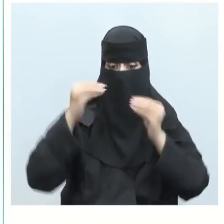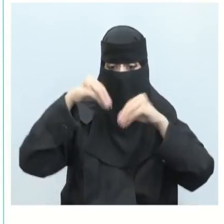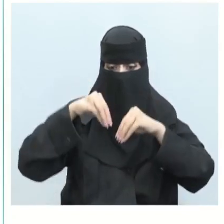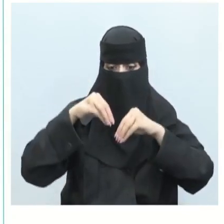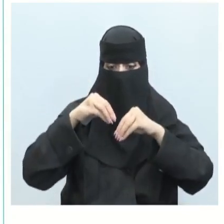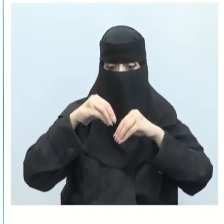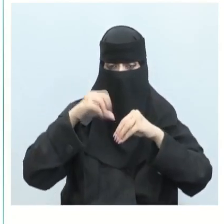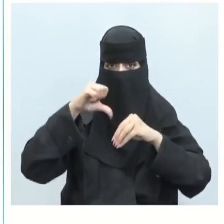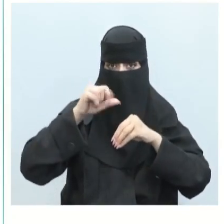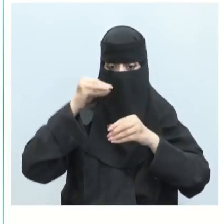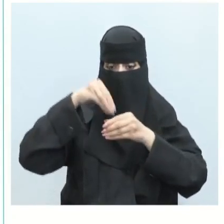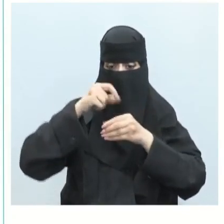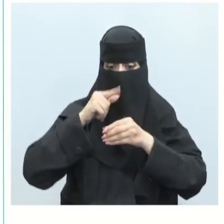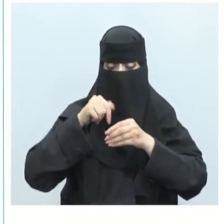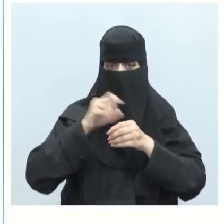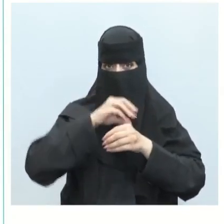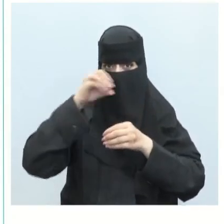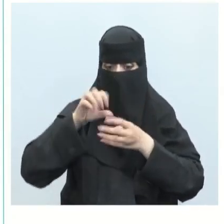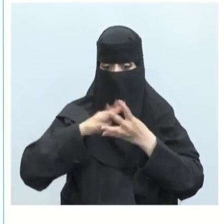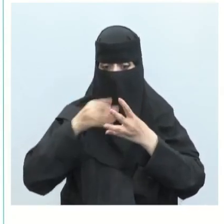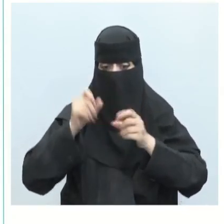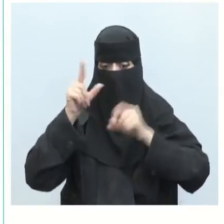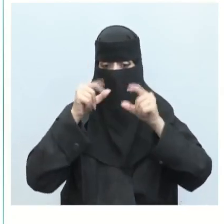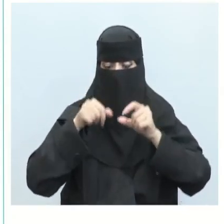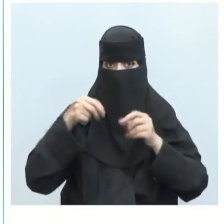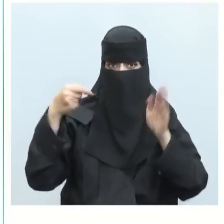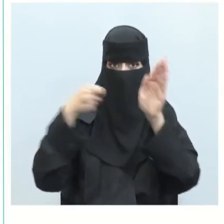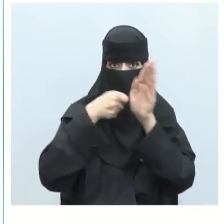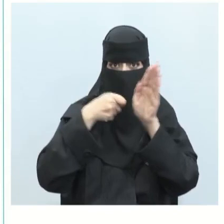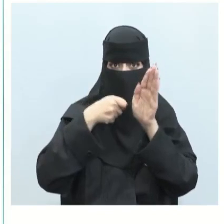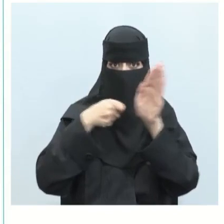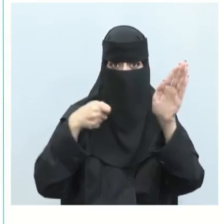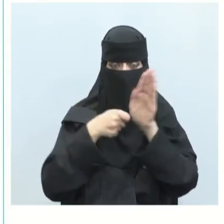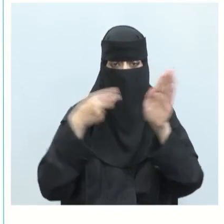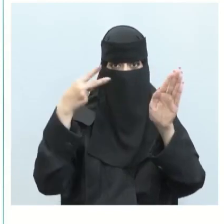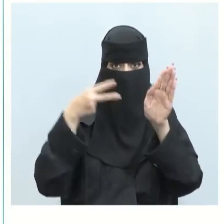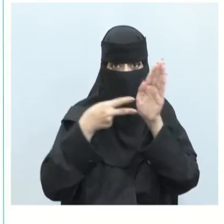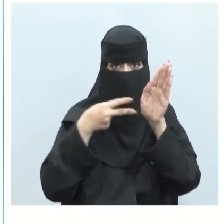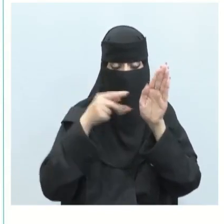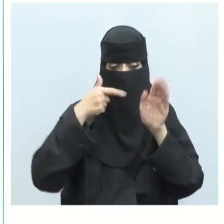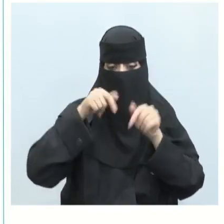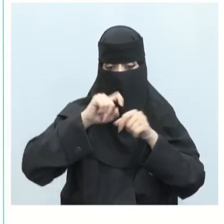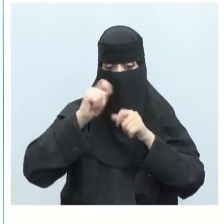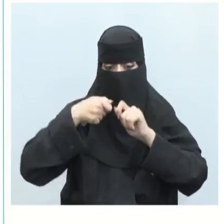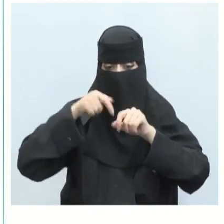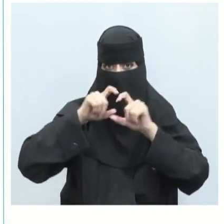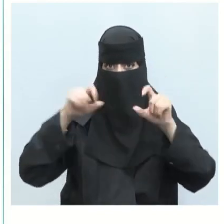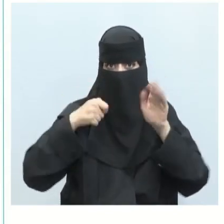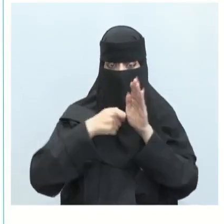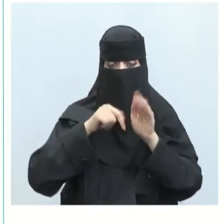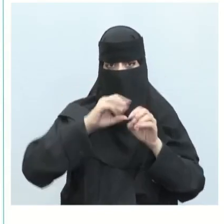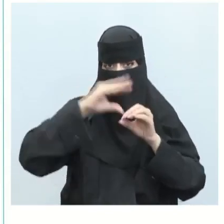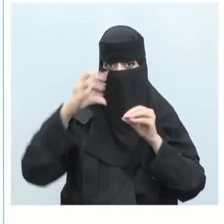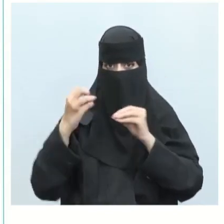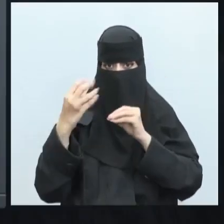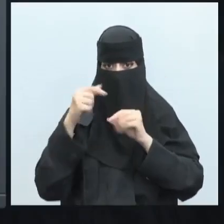الاولى تتضمن وسائط نقل الشبكه الكابلات المزدوجه وال محوريه وكابلات الالياف الضوئيه ما